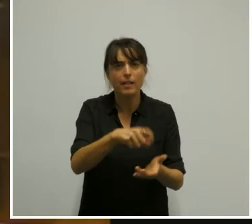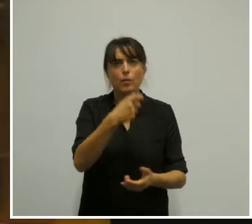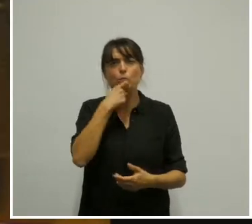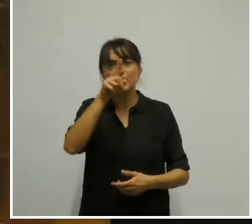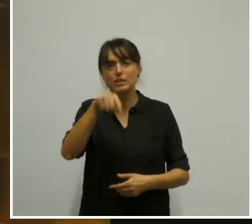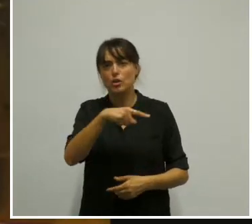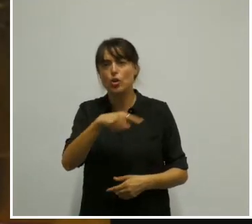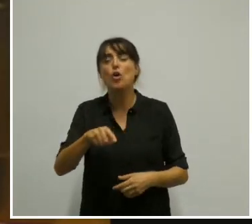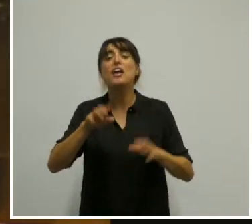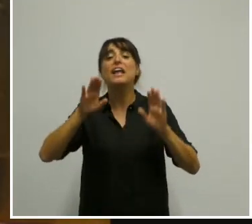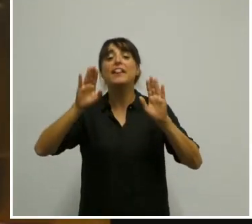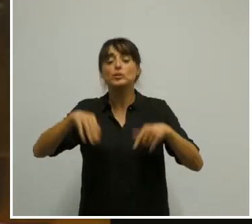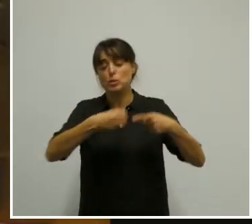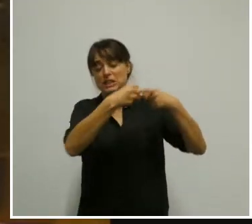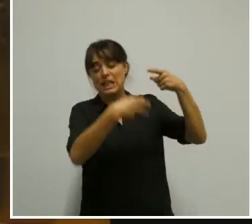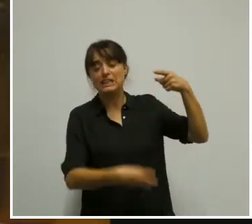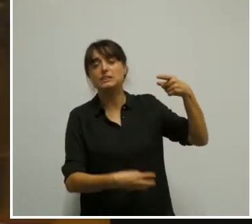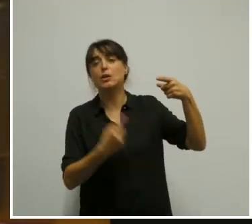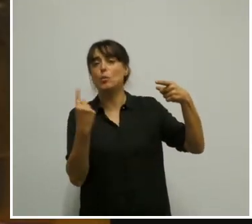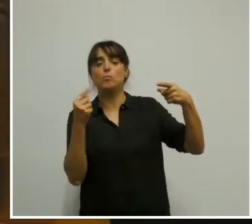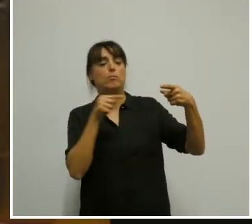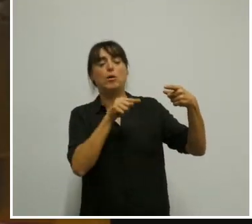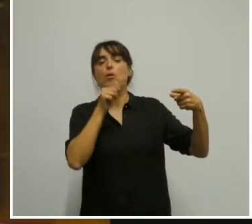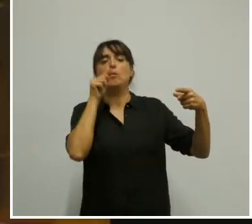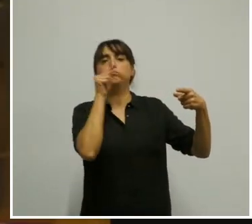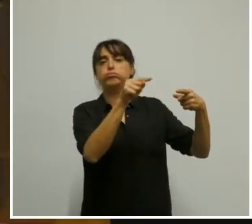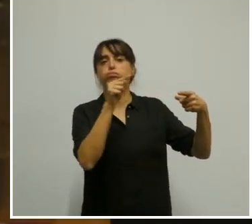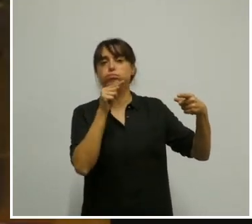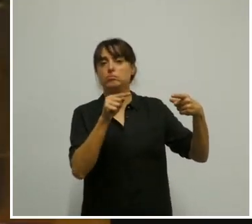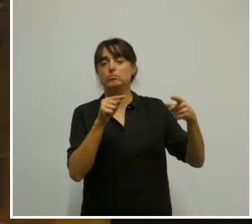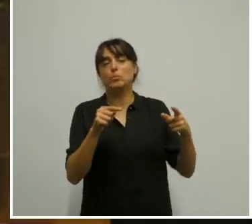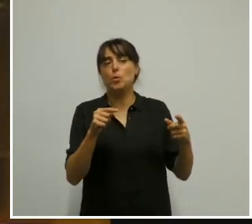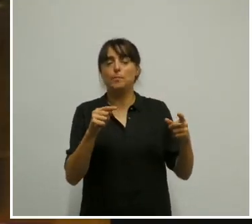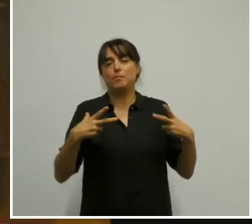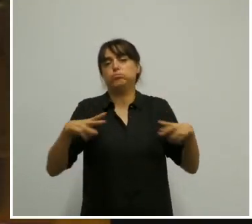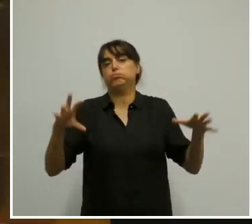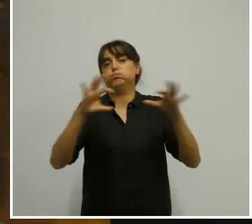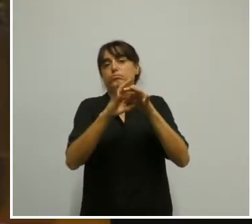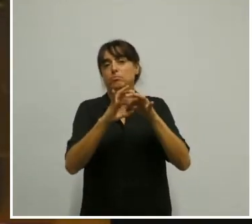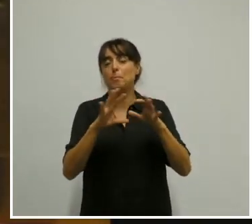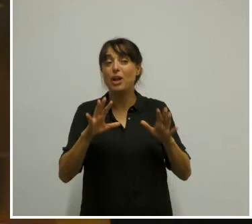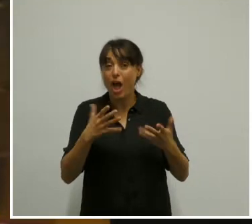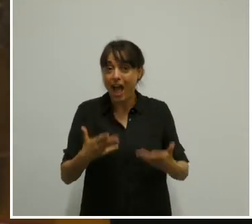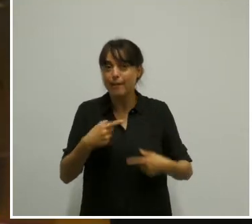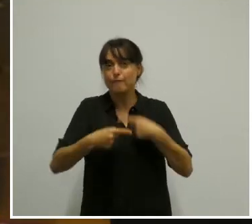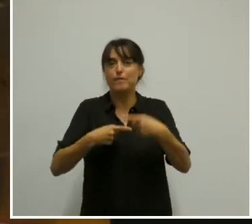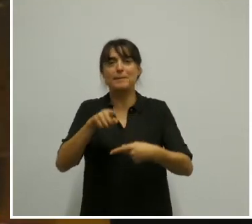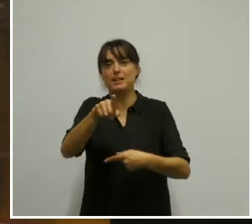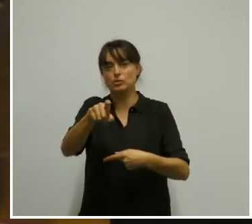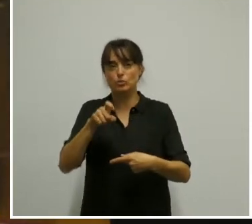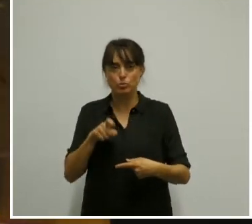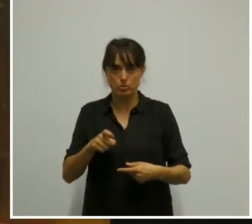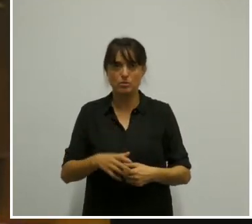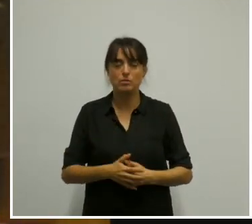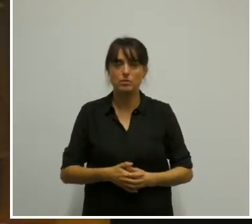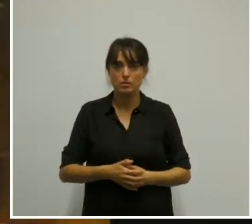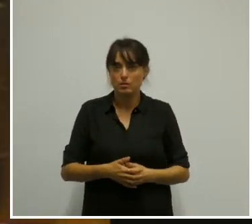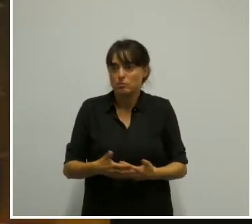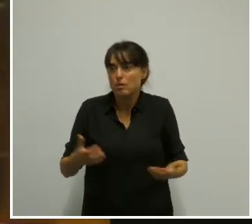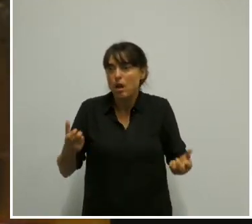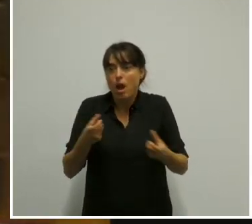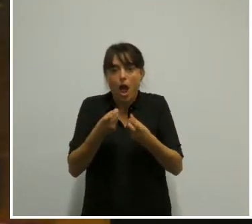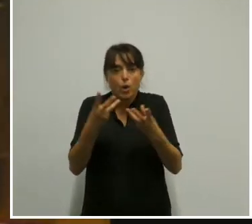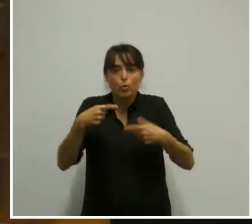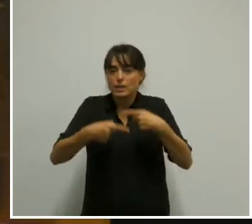dit. I ara no, ara és la família que posa els centres. Però ja et dic que ens trobem amb tot. Hi ha famílies que volen posar un centre i